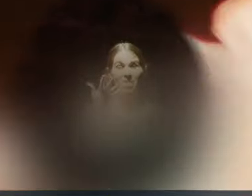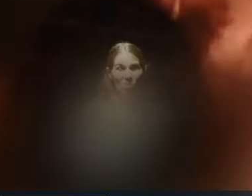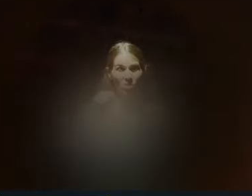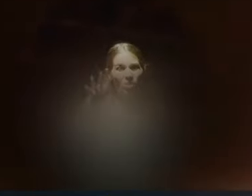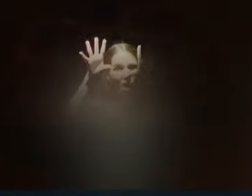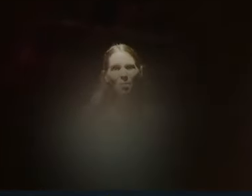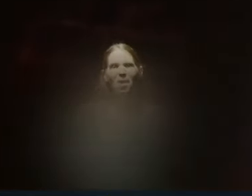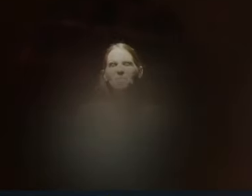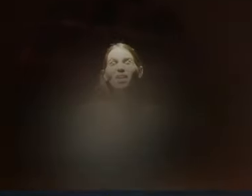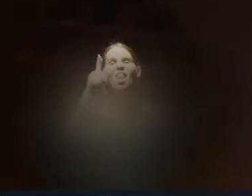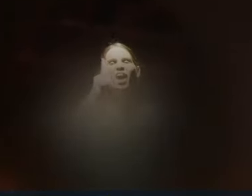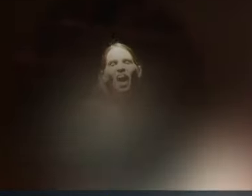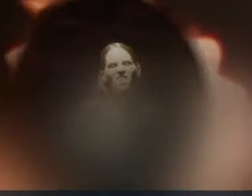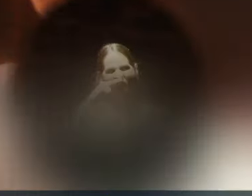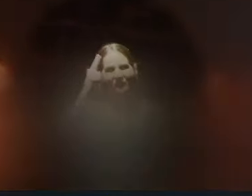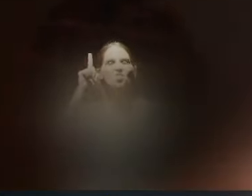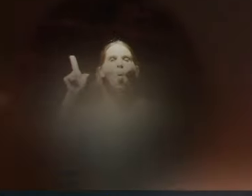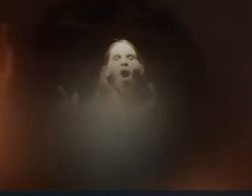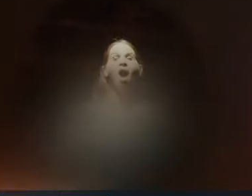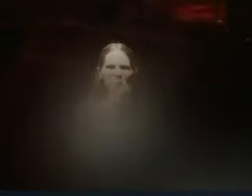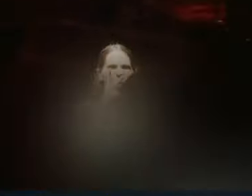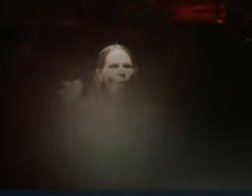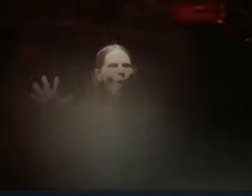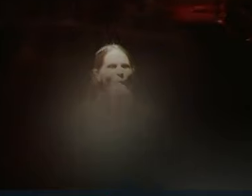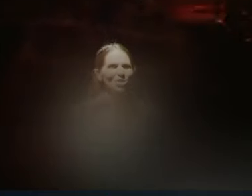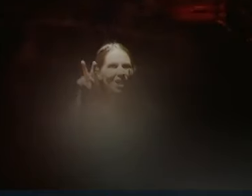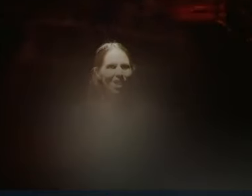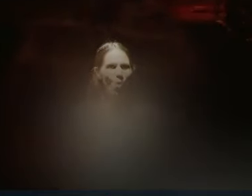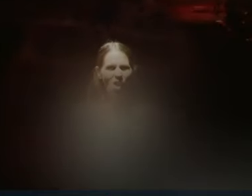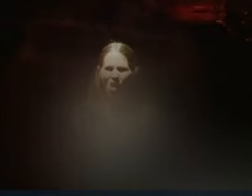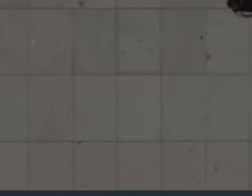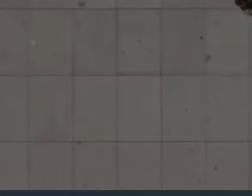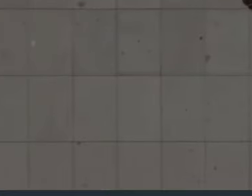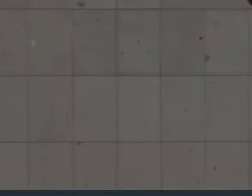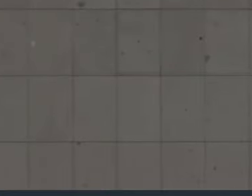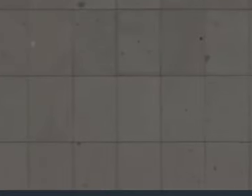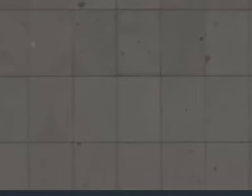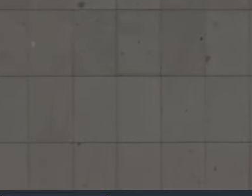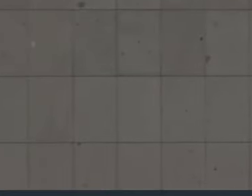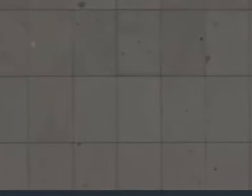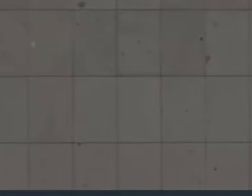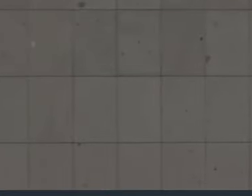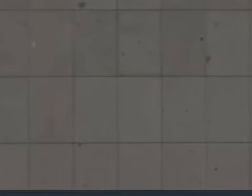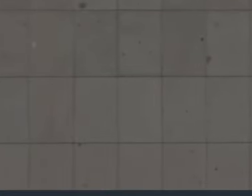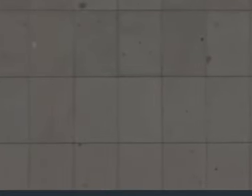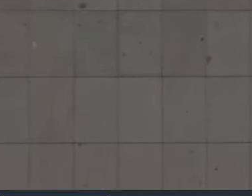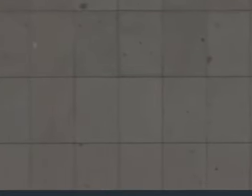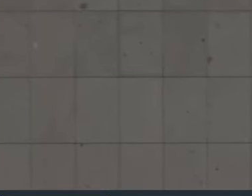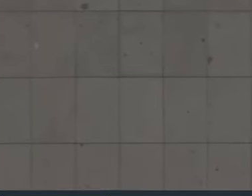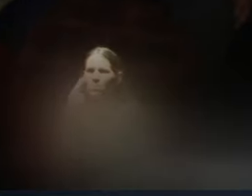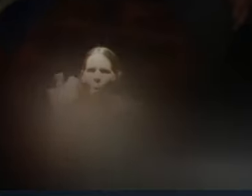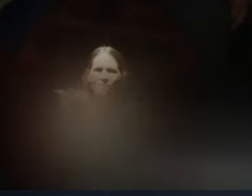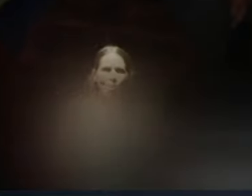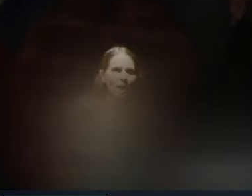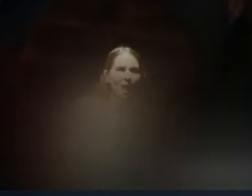בשל חטא היוהרה של המערכת המדינית והמערכת הצבאית. משפחות החטופים והנרצחים